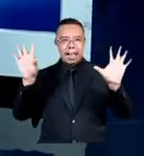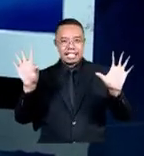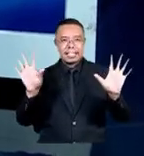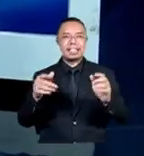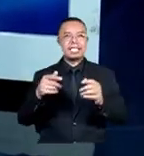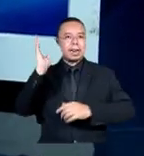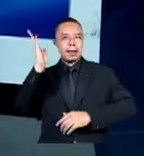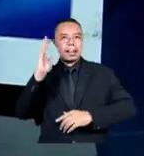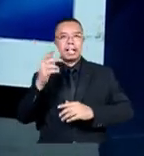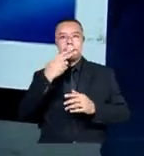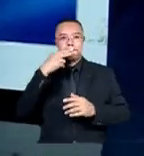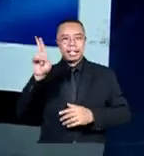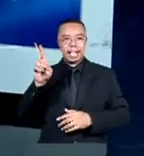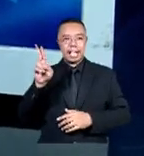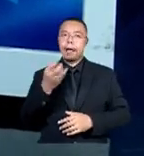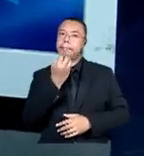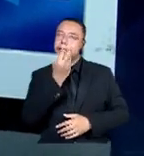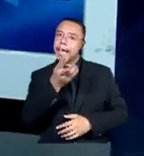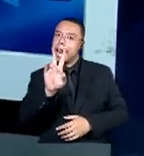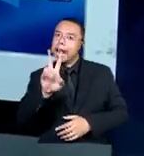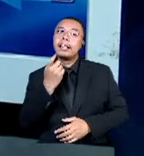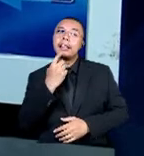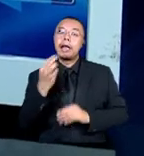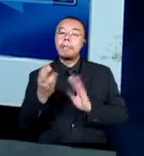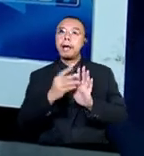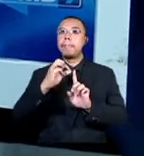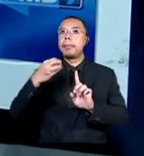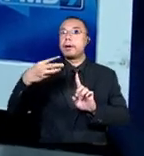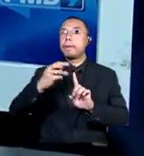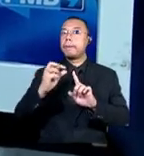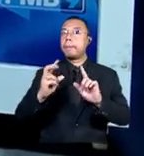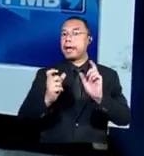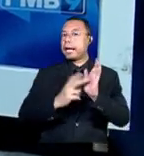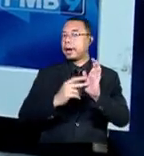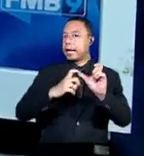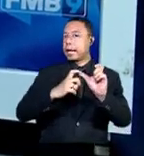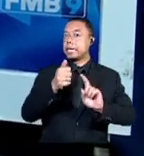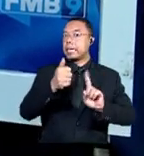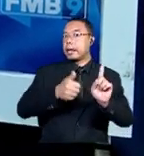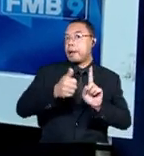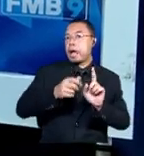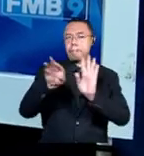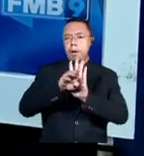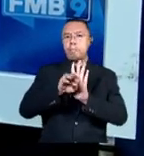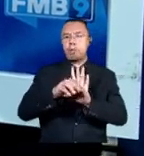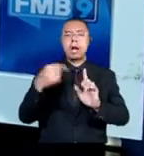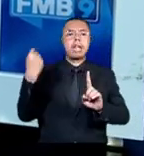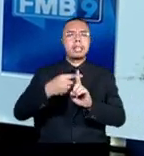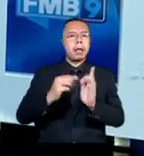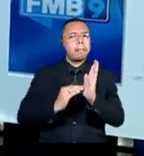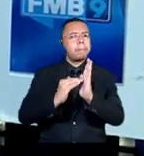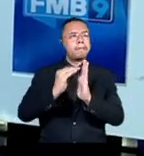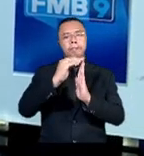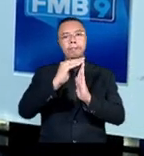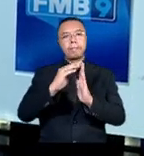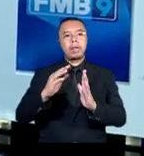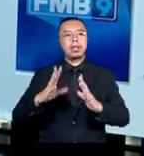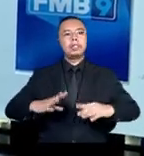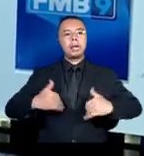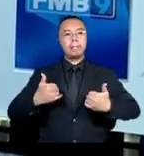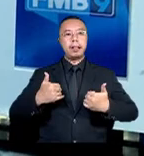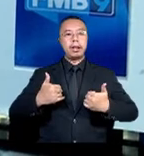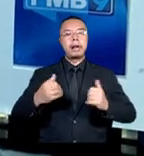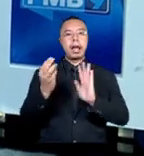narasumber terpercaya. Bicara lagi terkait dengan Peparnas ke-16 Papua yang terus dimatangkan kesiapannya.